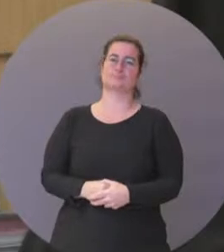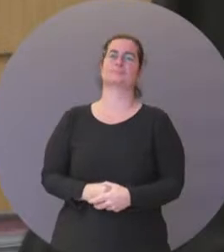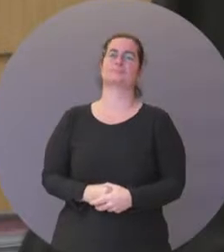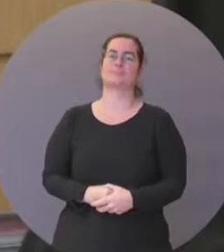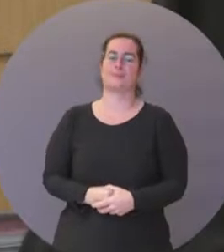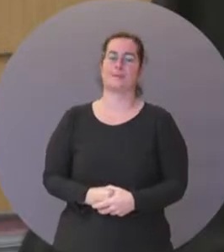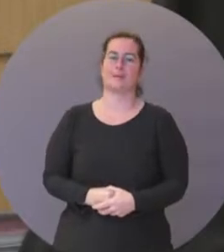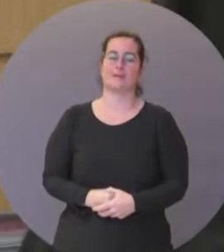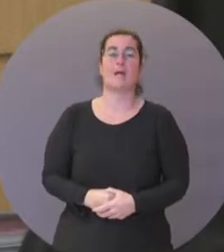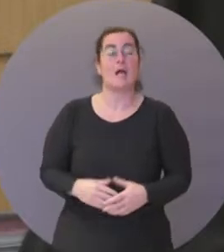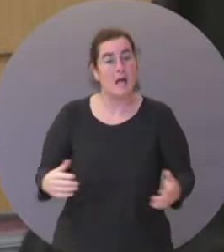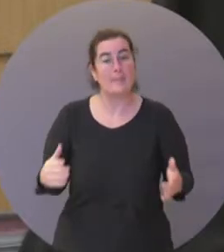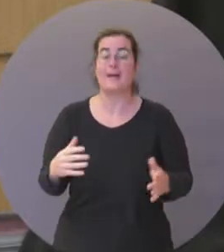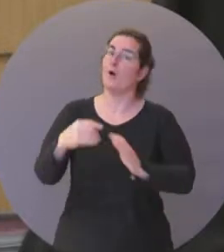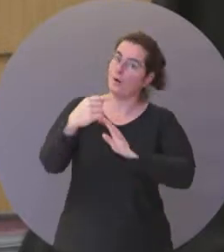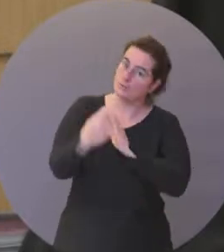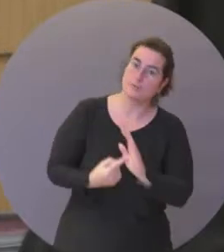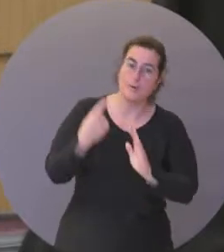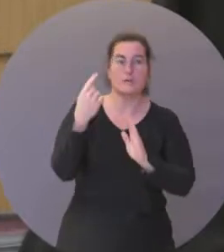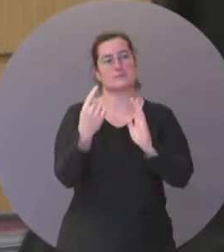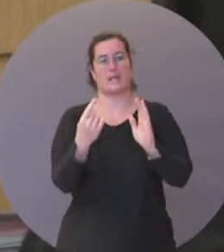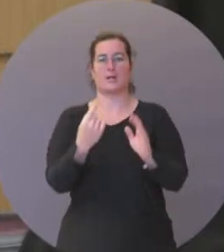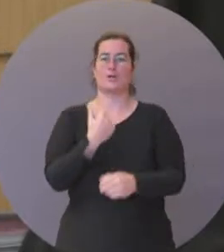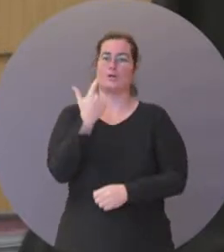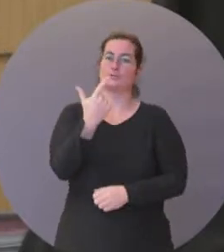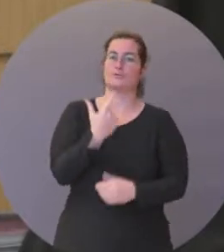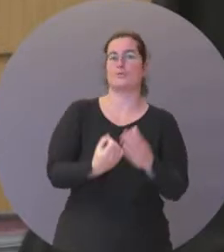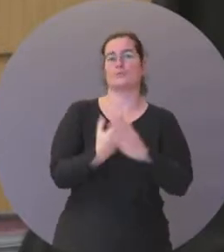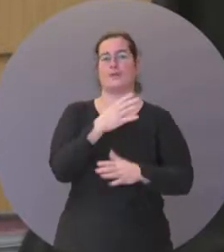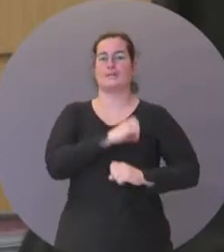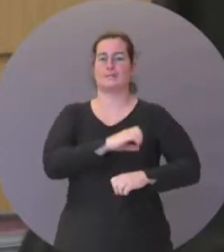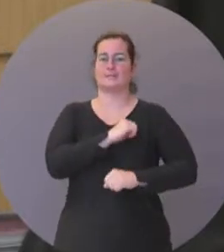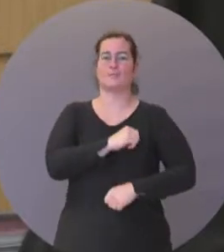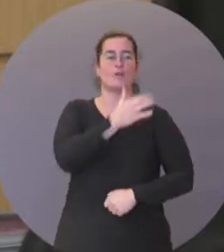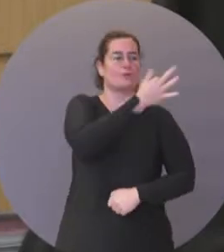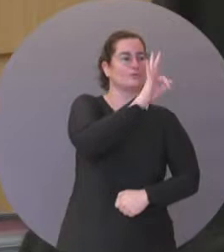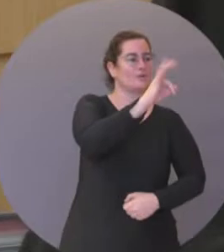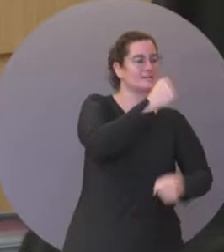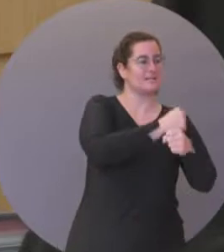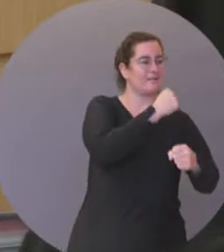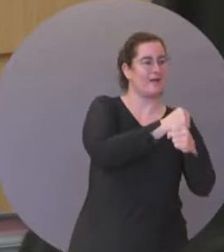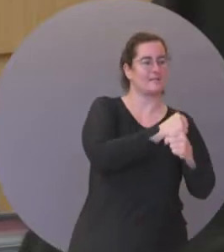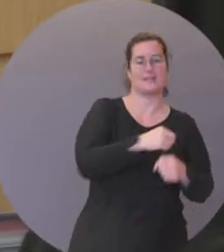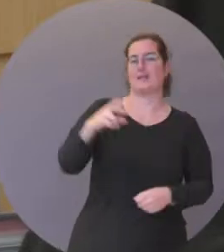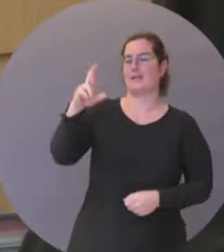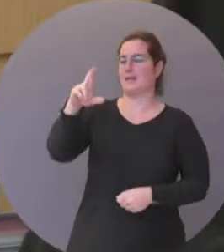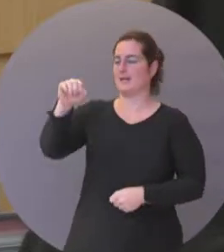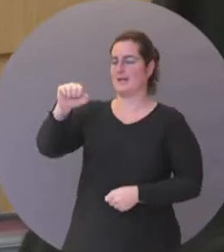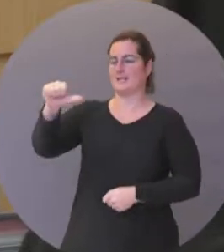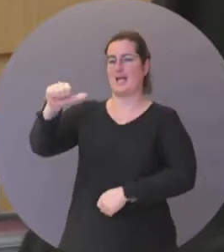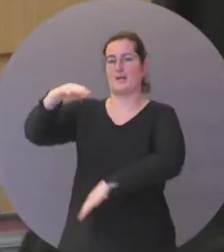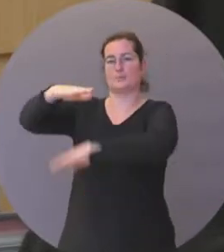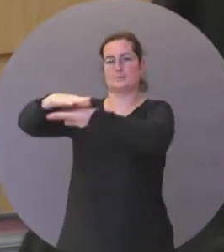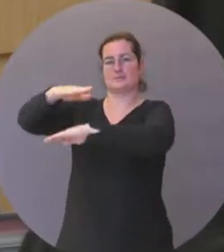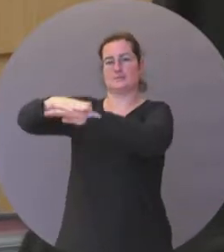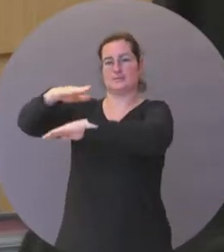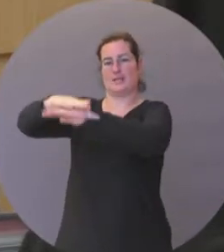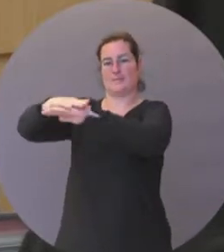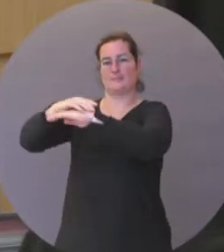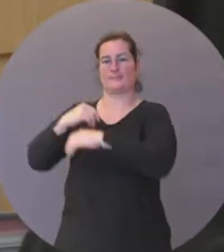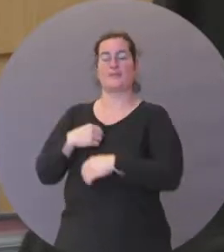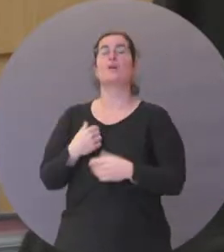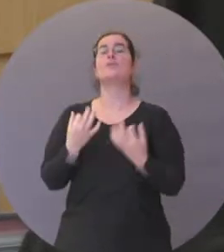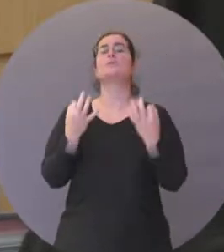de nouvelles expérimentations sont sur le feu France travail et le RSA conditionné lancé dans 10 bassins